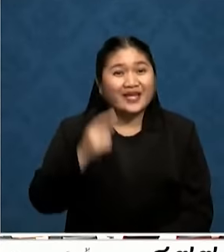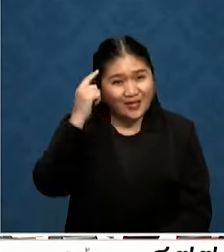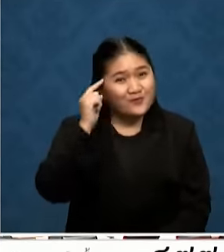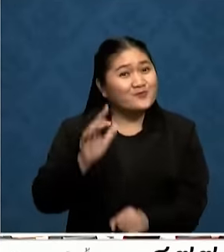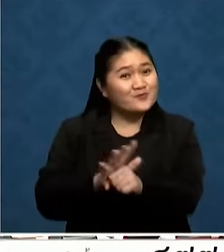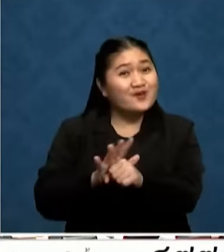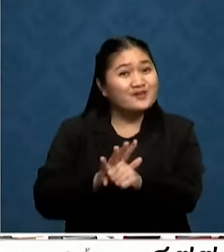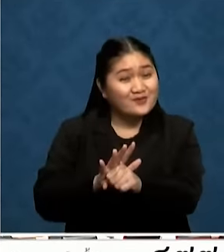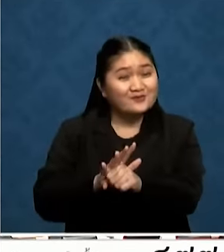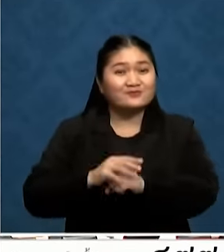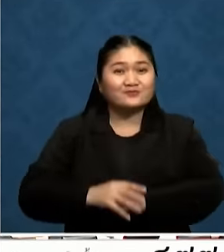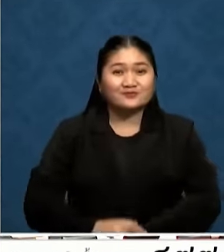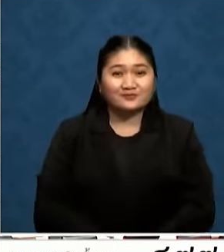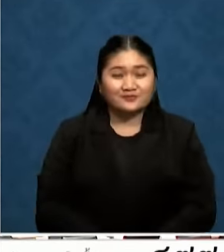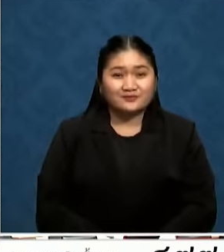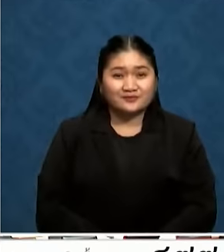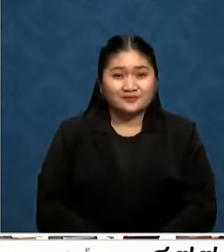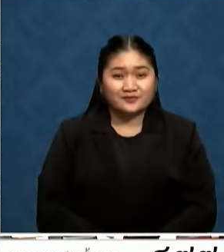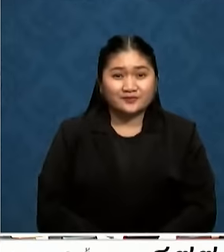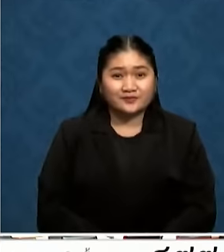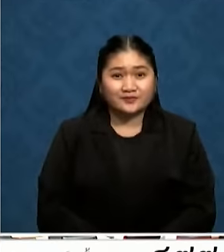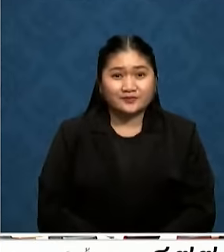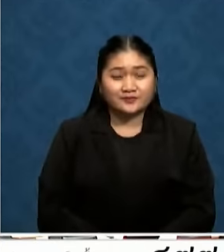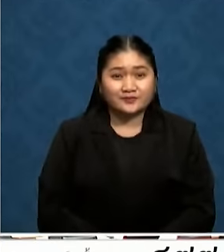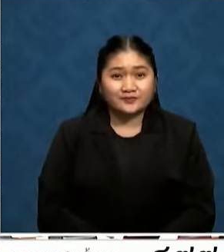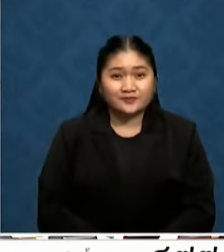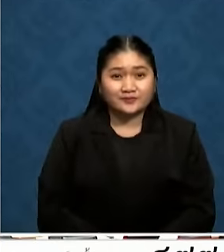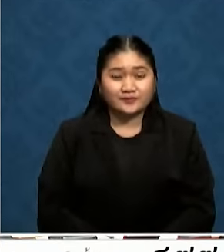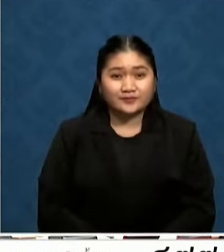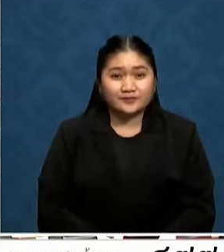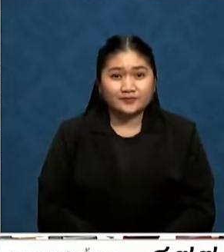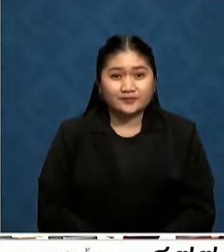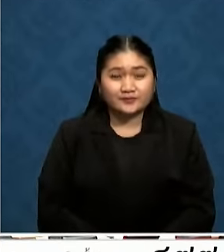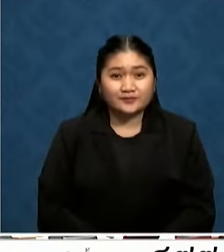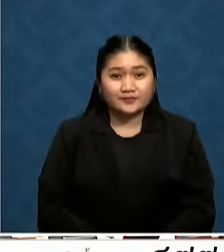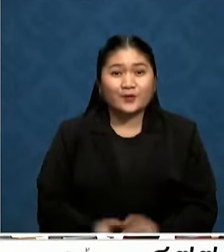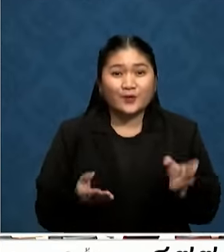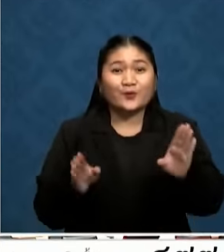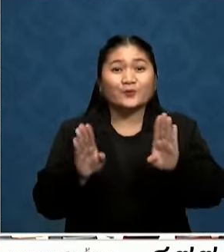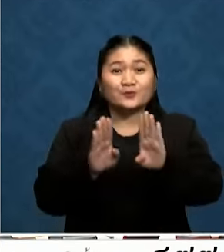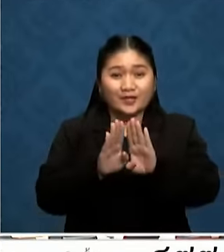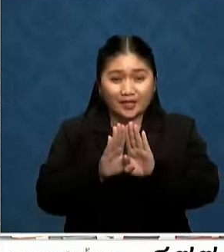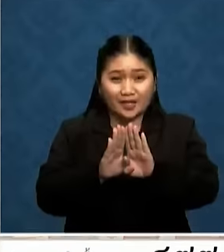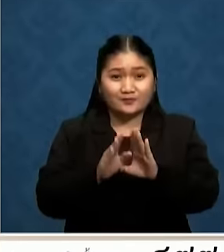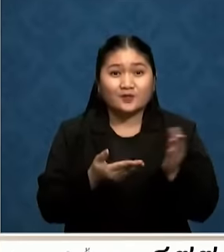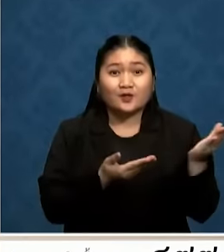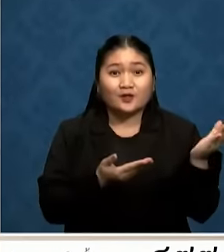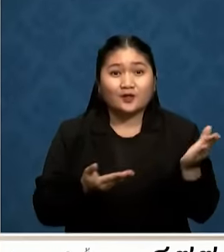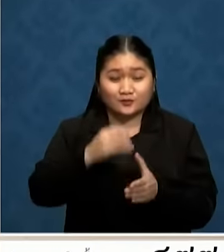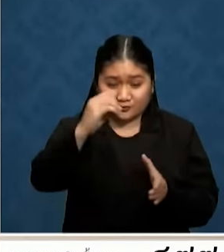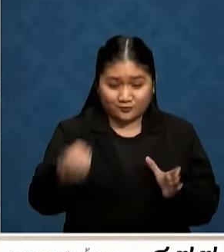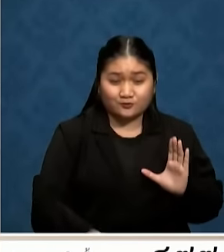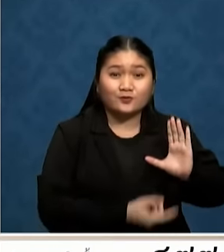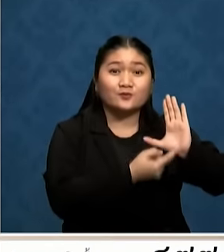ผล